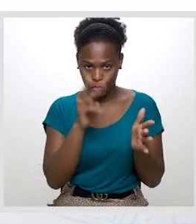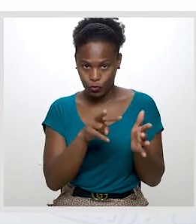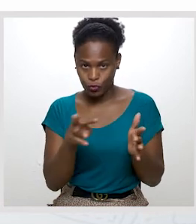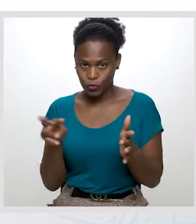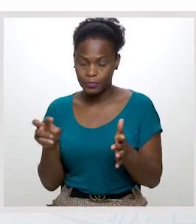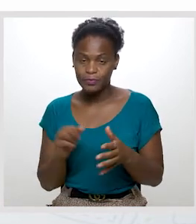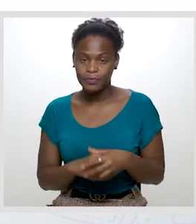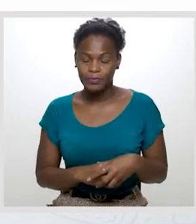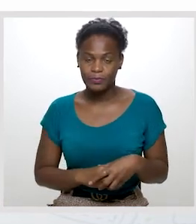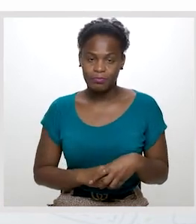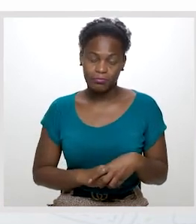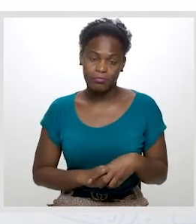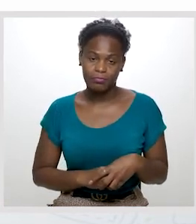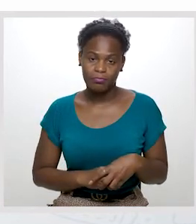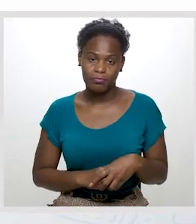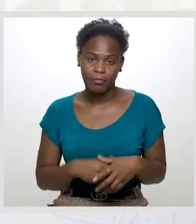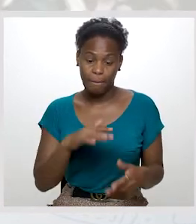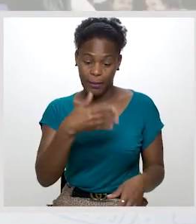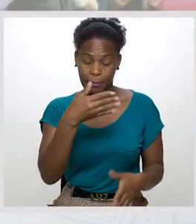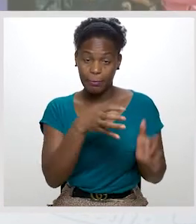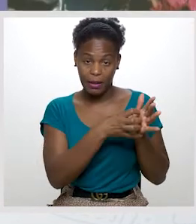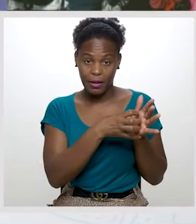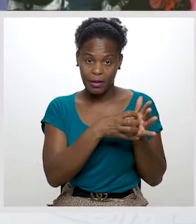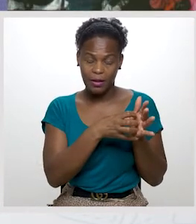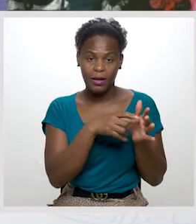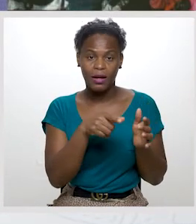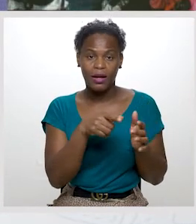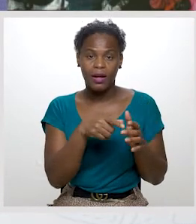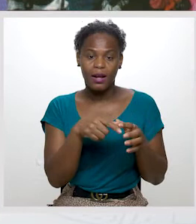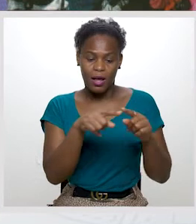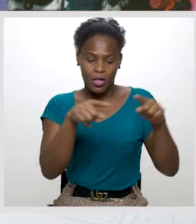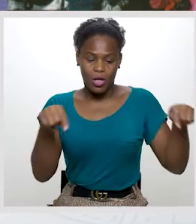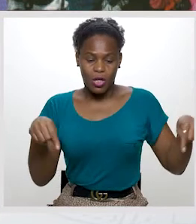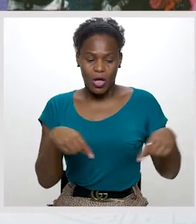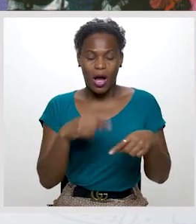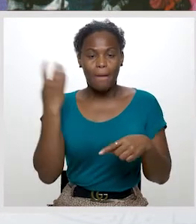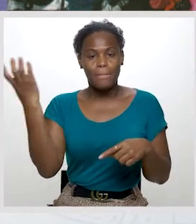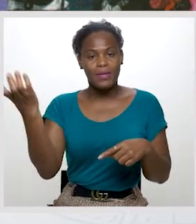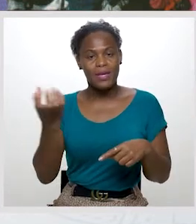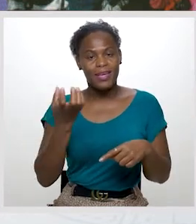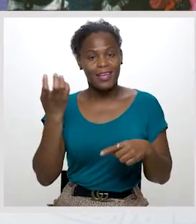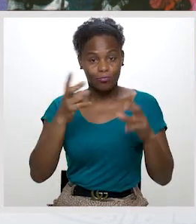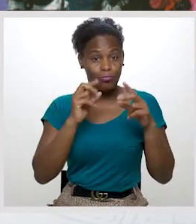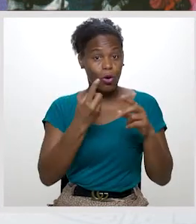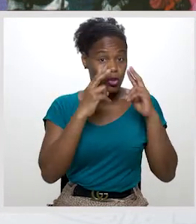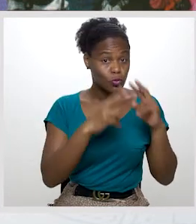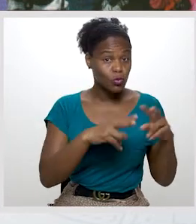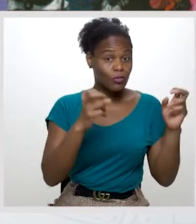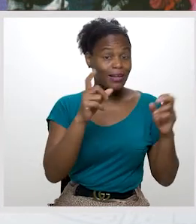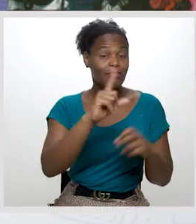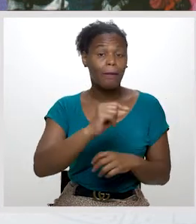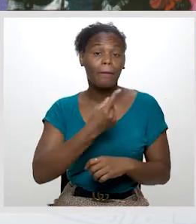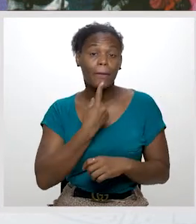Observe ces images. Dans la première image, la classe environnement